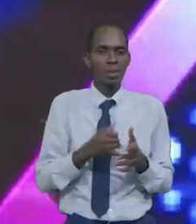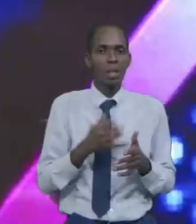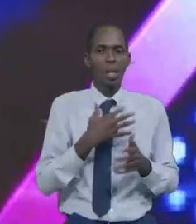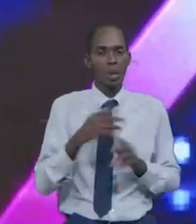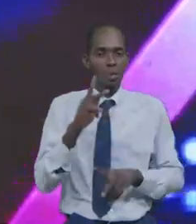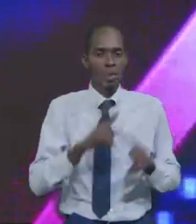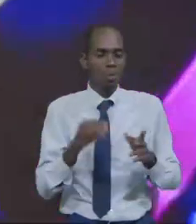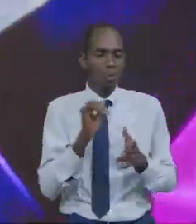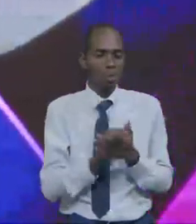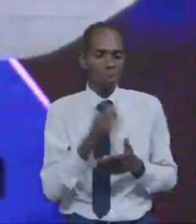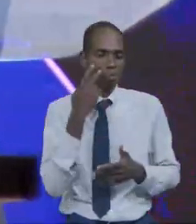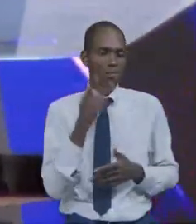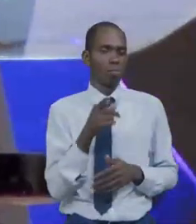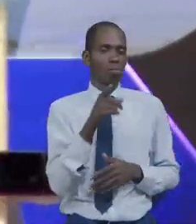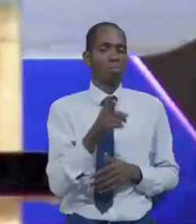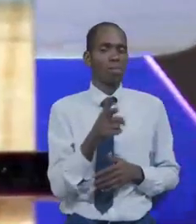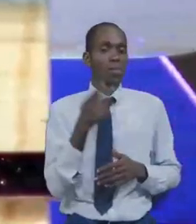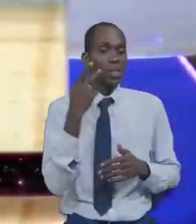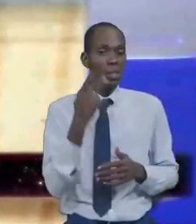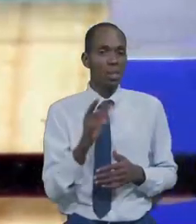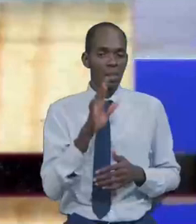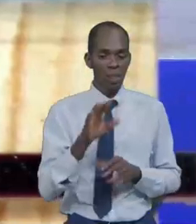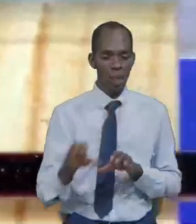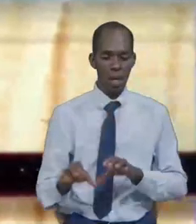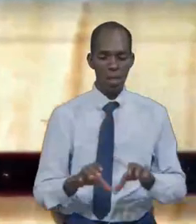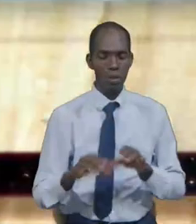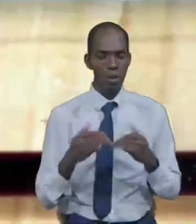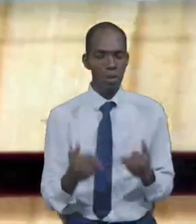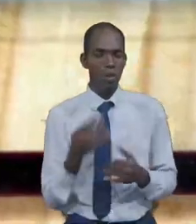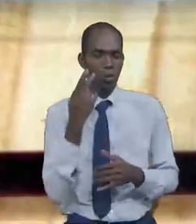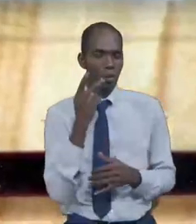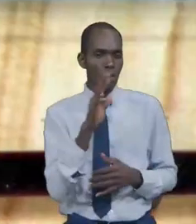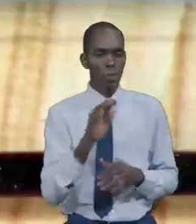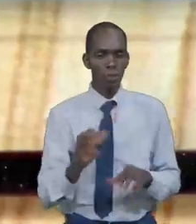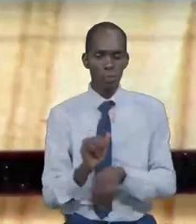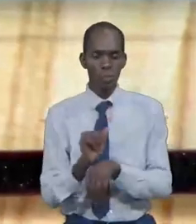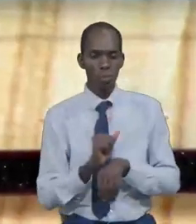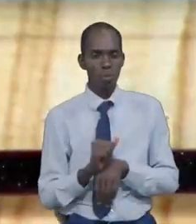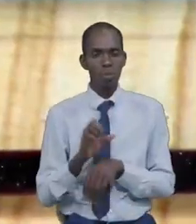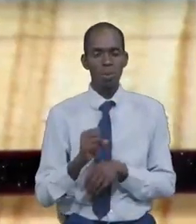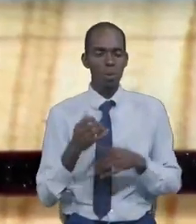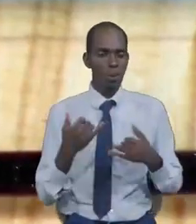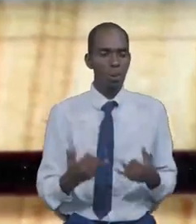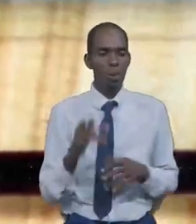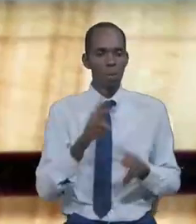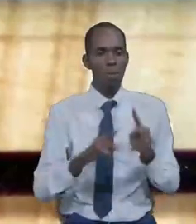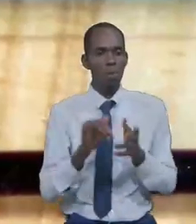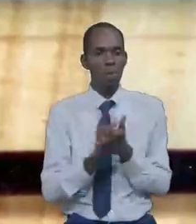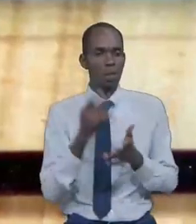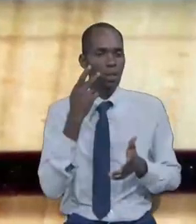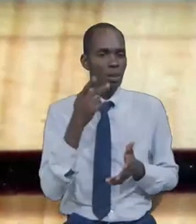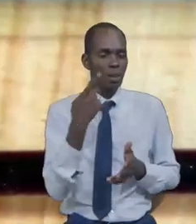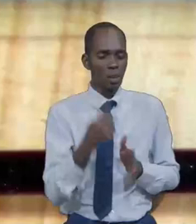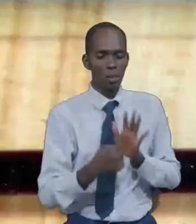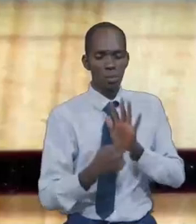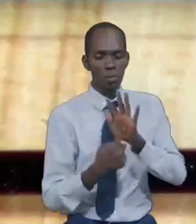gens qui ont vu son action maintenant, et les gens qui voient son activité maintenant, les gens qui voient la